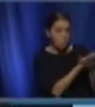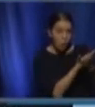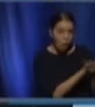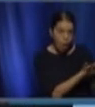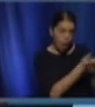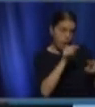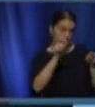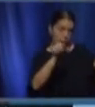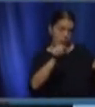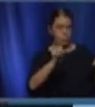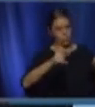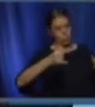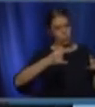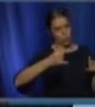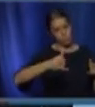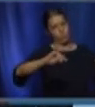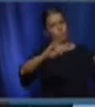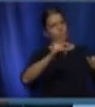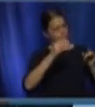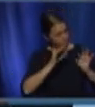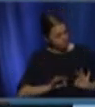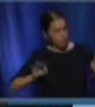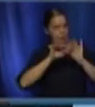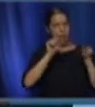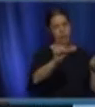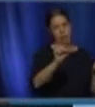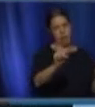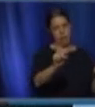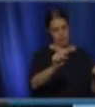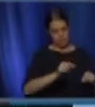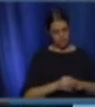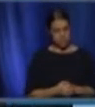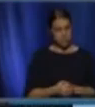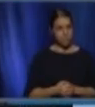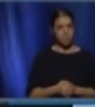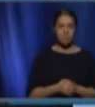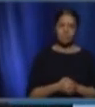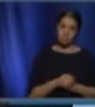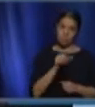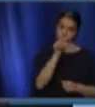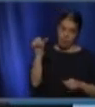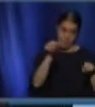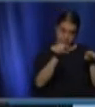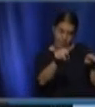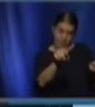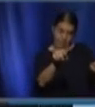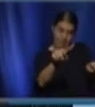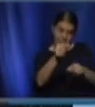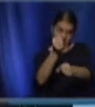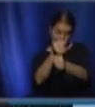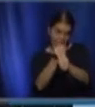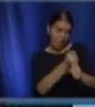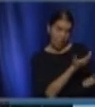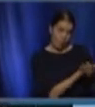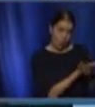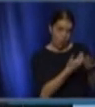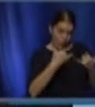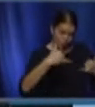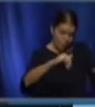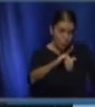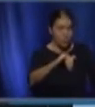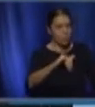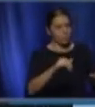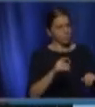deux activités-là, il faut être plus prudent. Actuellement, il y a trop d'éclosions dans les entreprises.